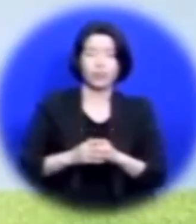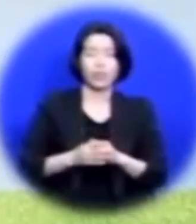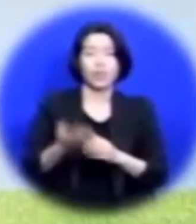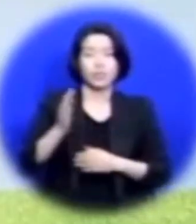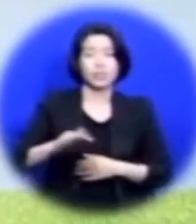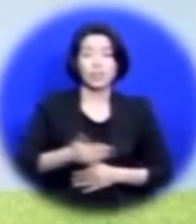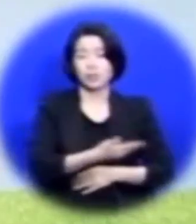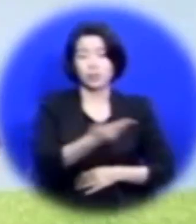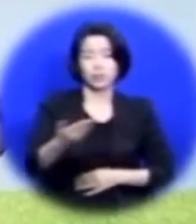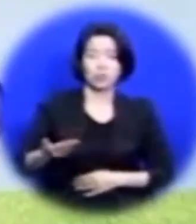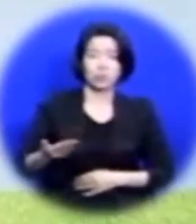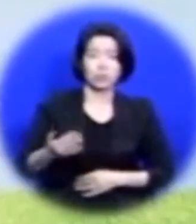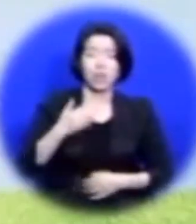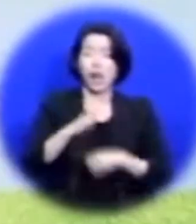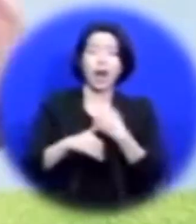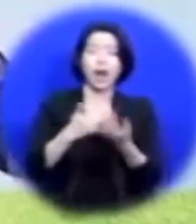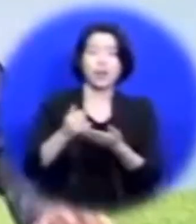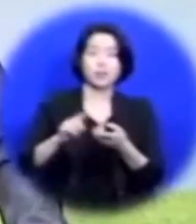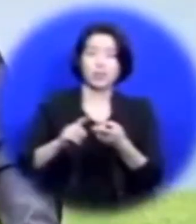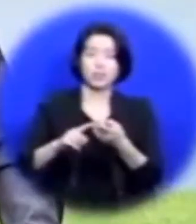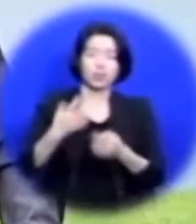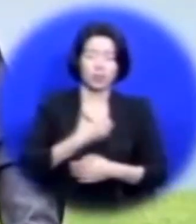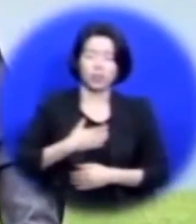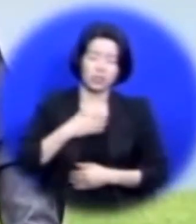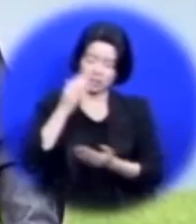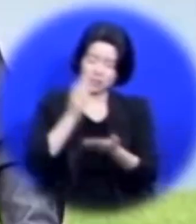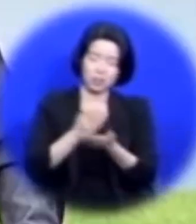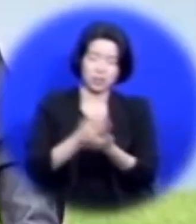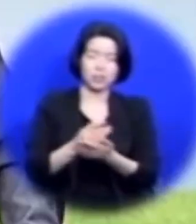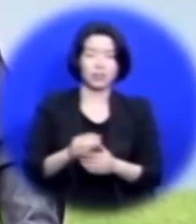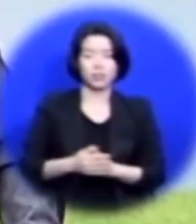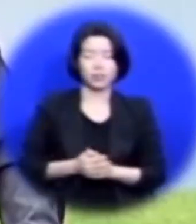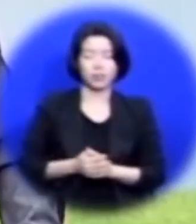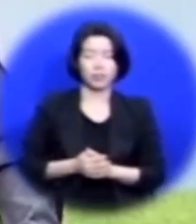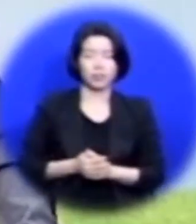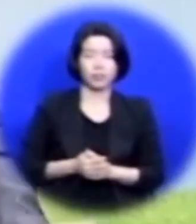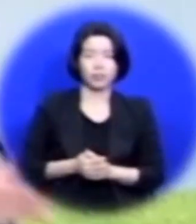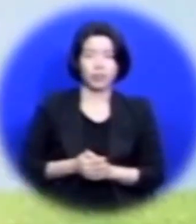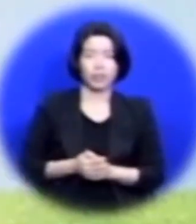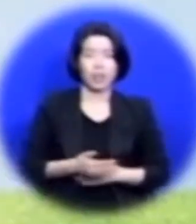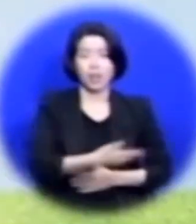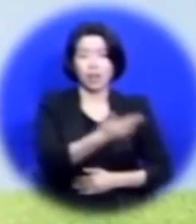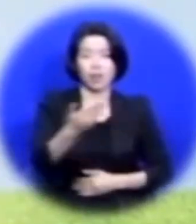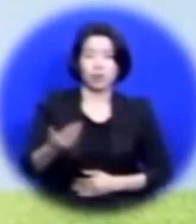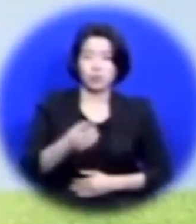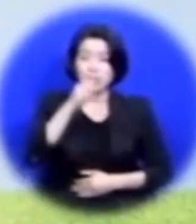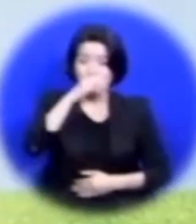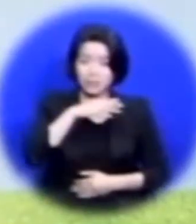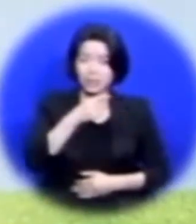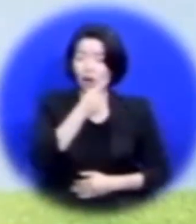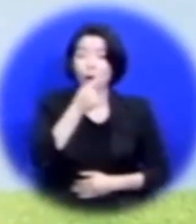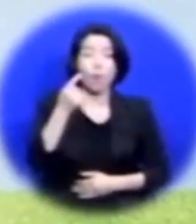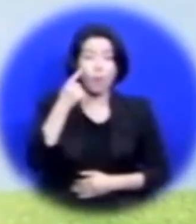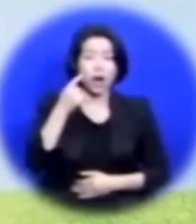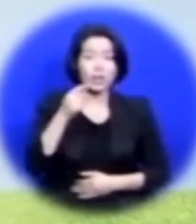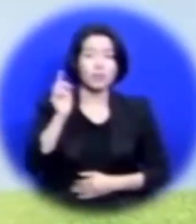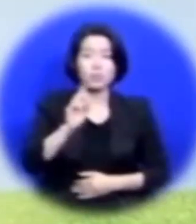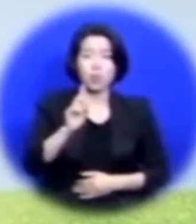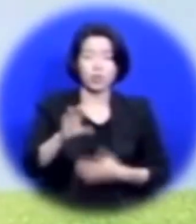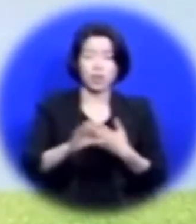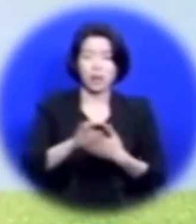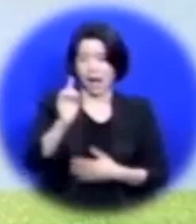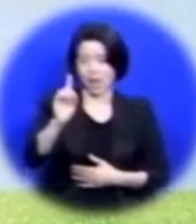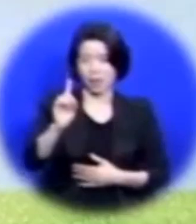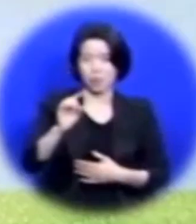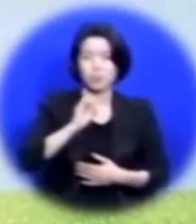그러나 여러분 하나님의 대해서는 걱정하지 마십시오 여러분이 그저 확인 할 것은 하나밖에 없는데